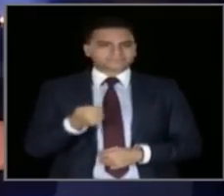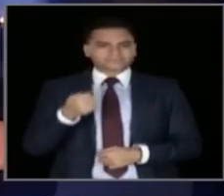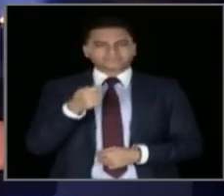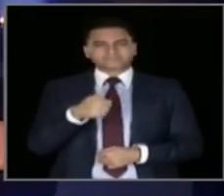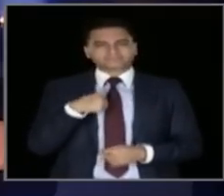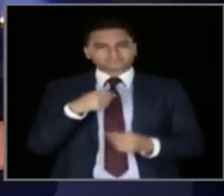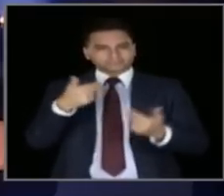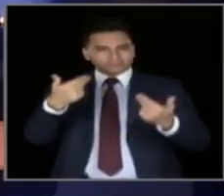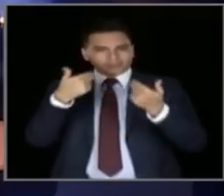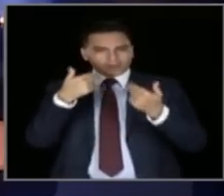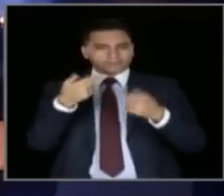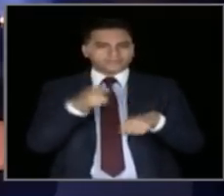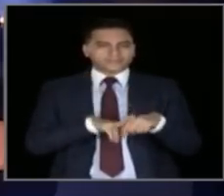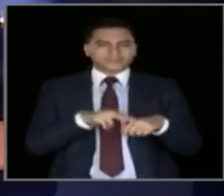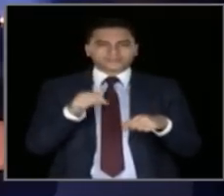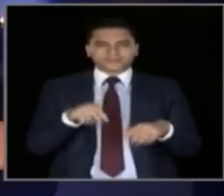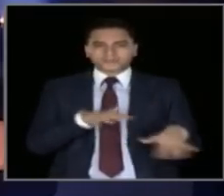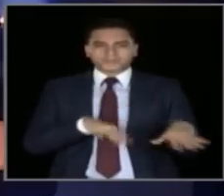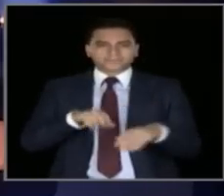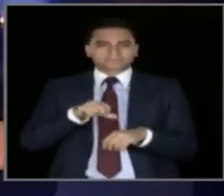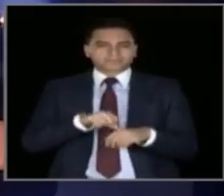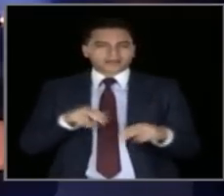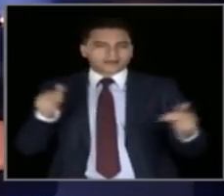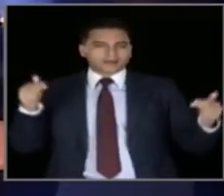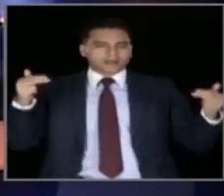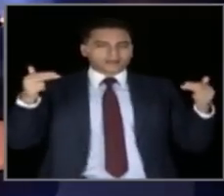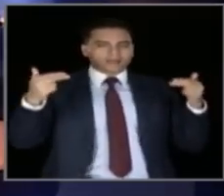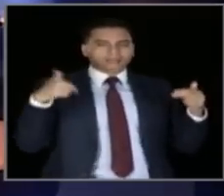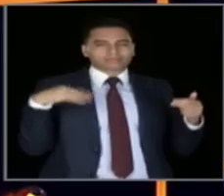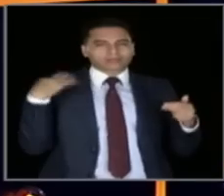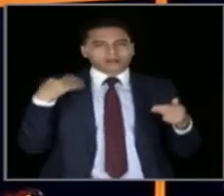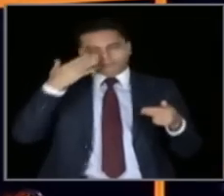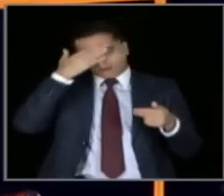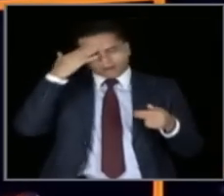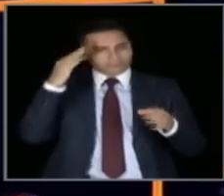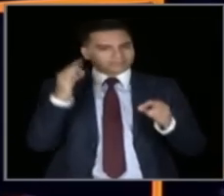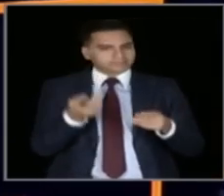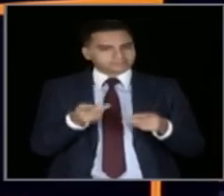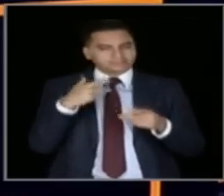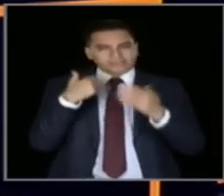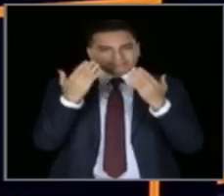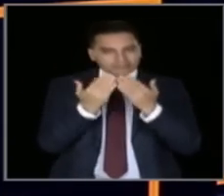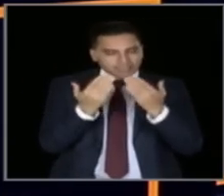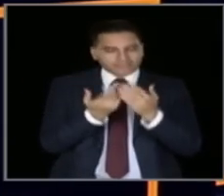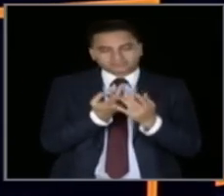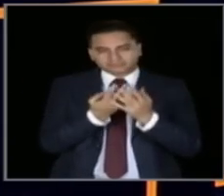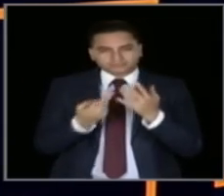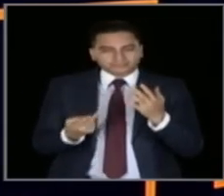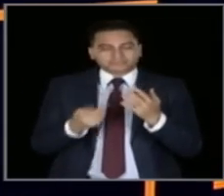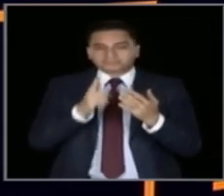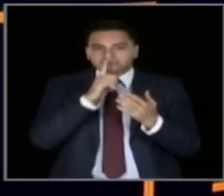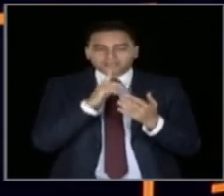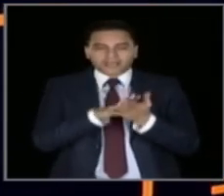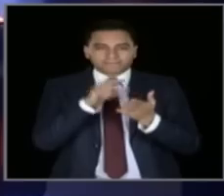تجربة الكاميرا نفسها، فكرة الاستوديو، فكرة إن إحنا نقعد نذاكر. حتى أنا أصلا يعني ماشي إحنا عندنا ثقافة ومش عارف إيه، بس قصة إن أنا